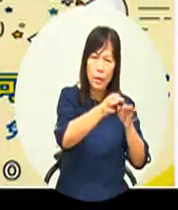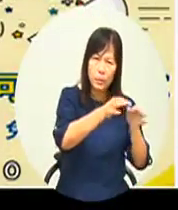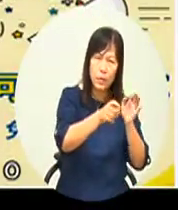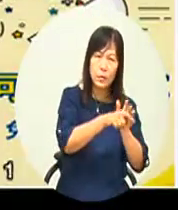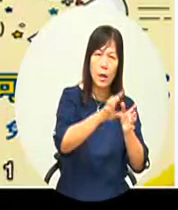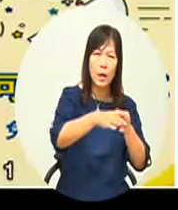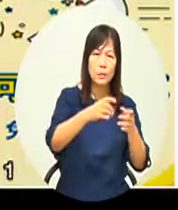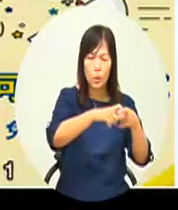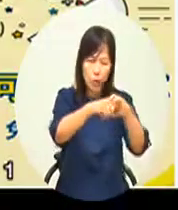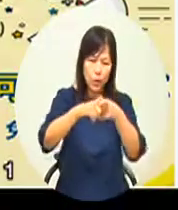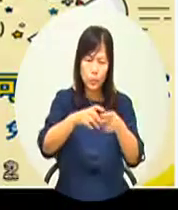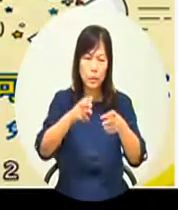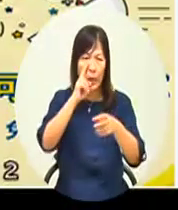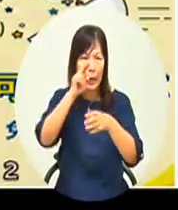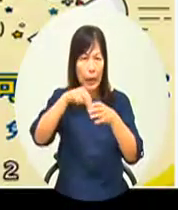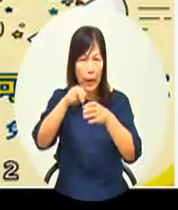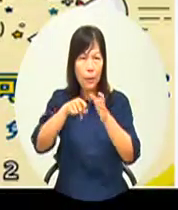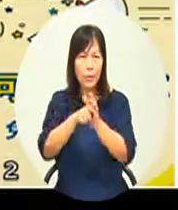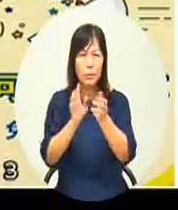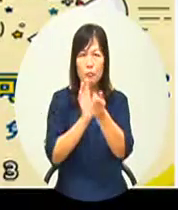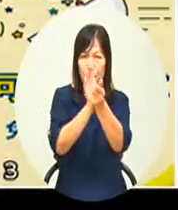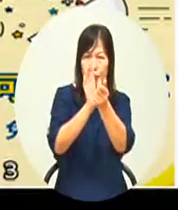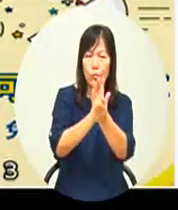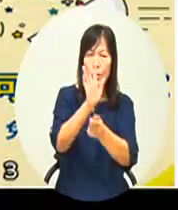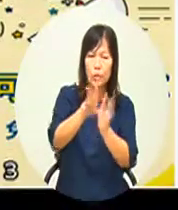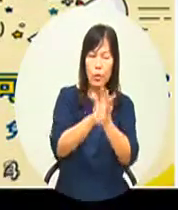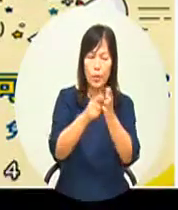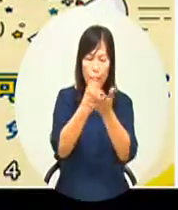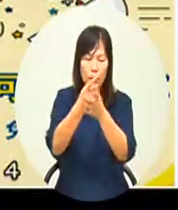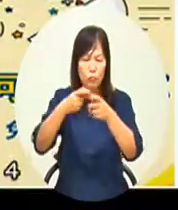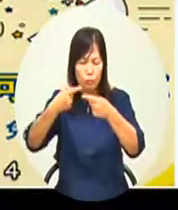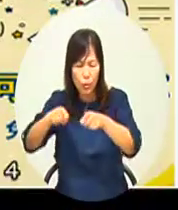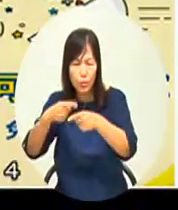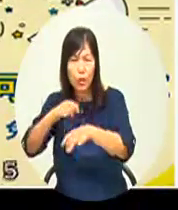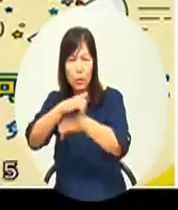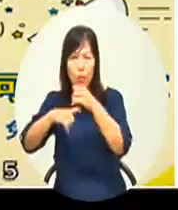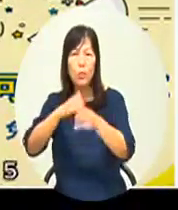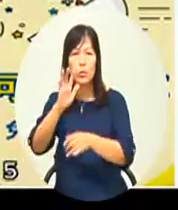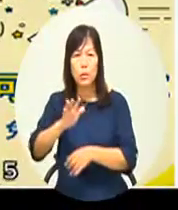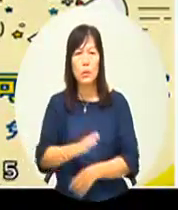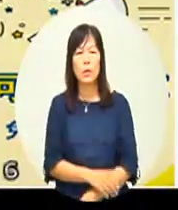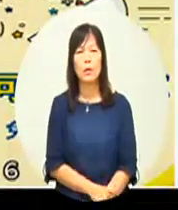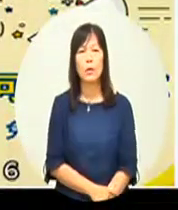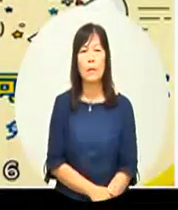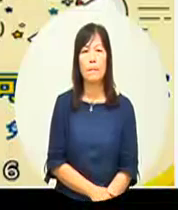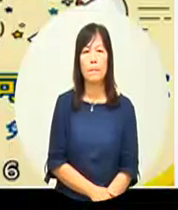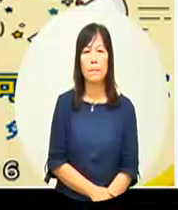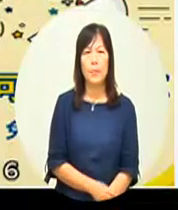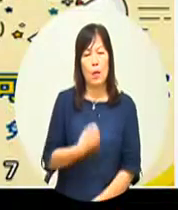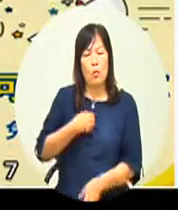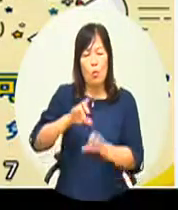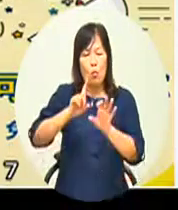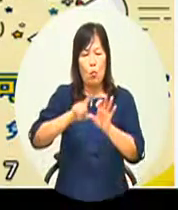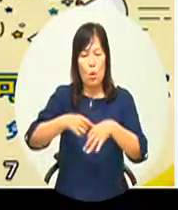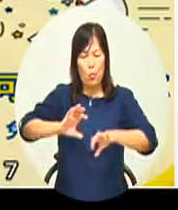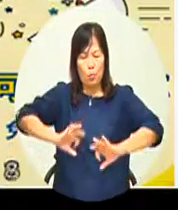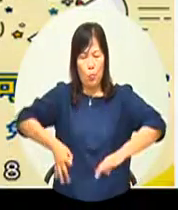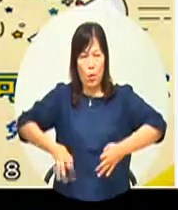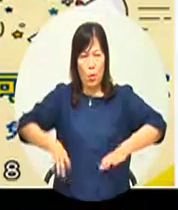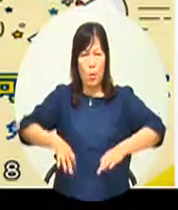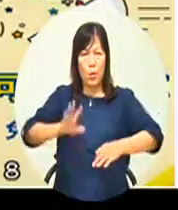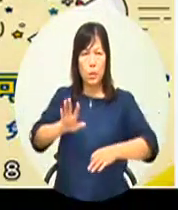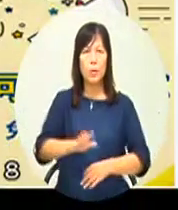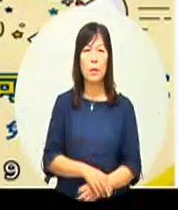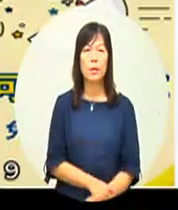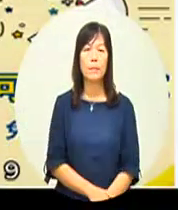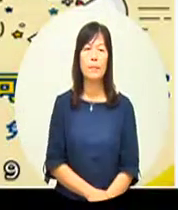连锁咖啡店哦，都有推出各式的优惠活动哦，大赚我们的宝可梦的